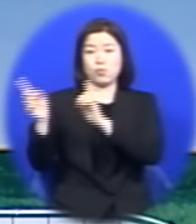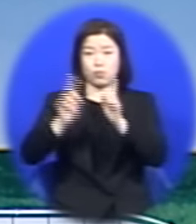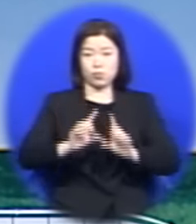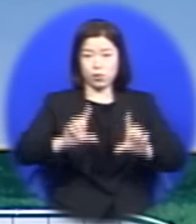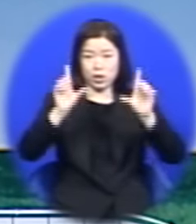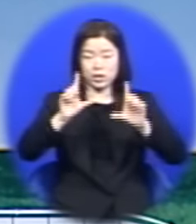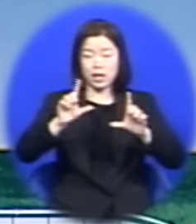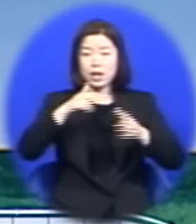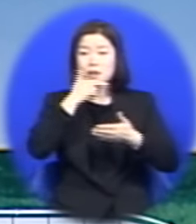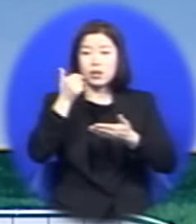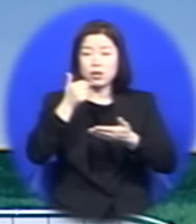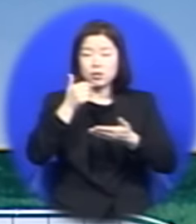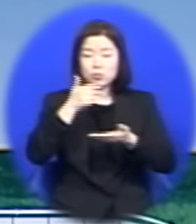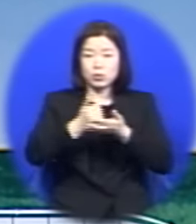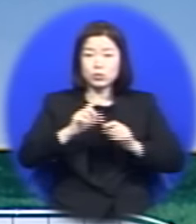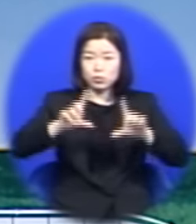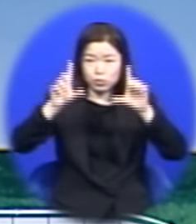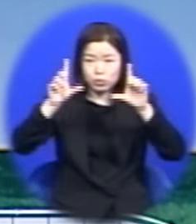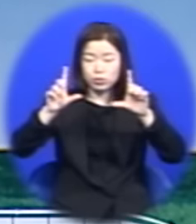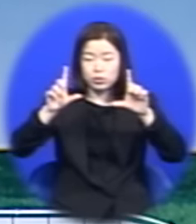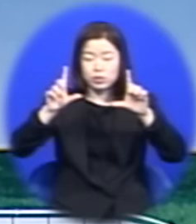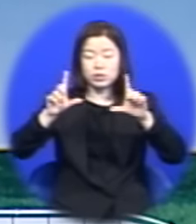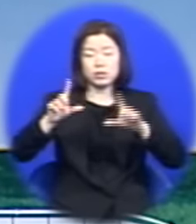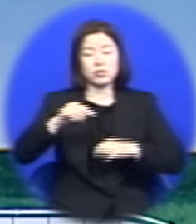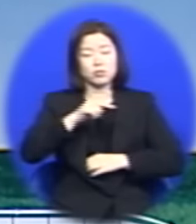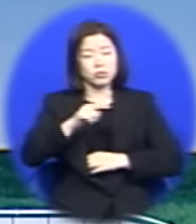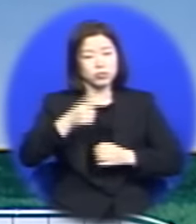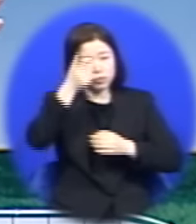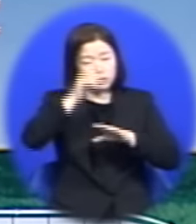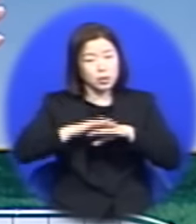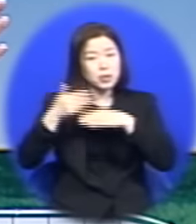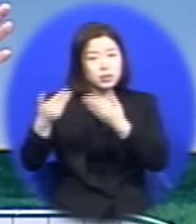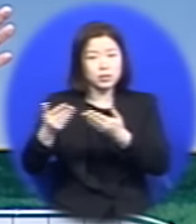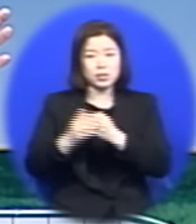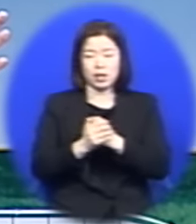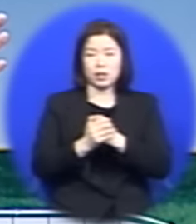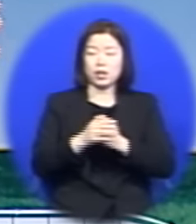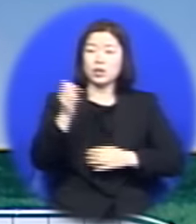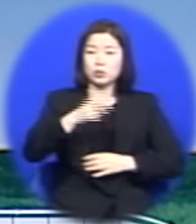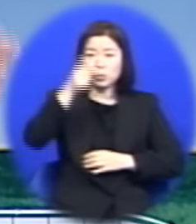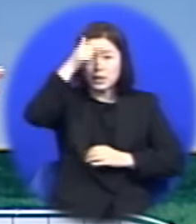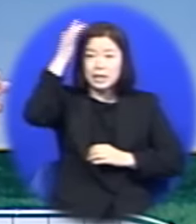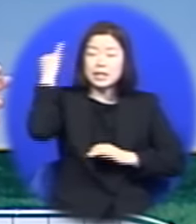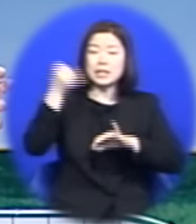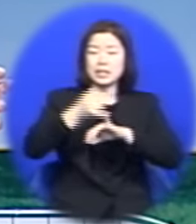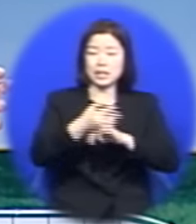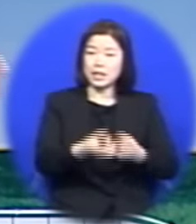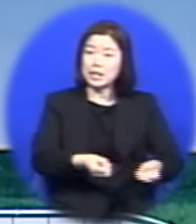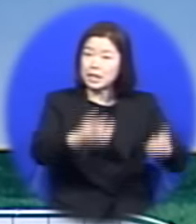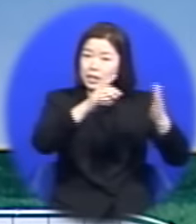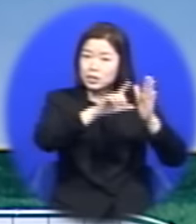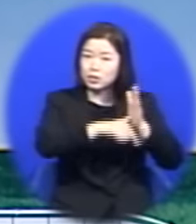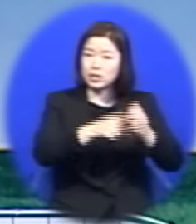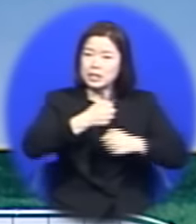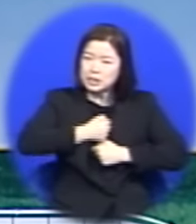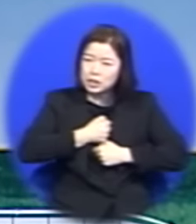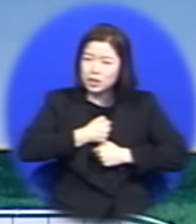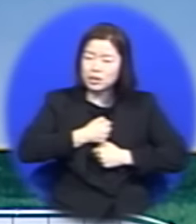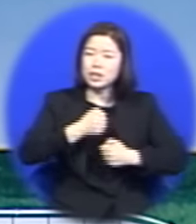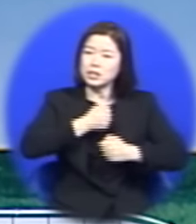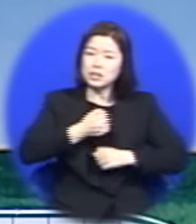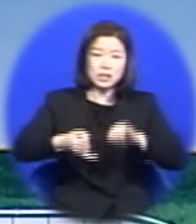주일, 일요일을 예배드리느냐, 또는 구약에 있는 절기들을 이거 지켜야 되느냐, 안 지켜도